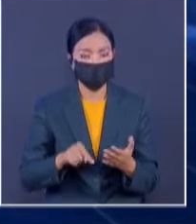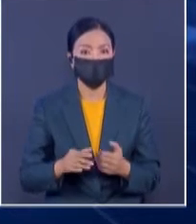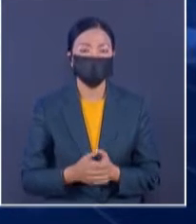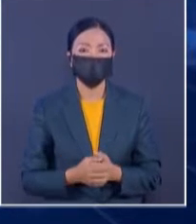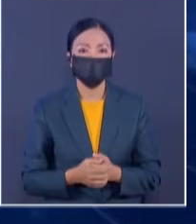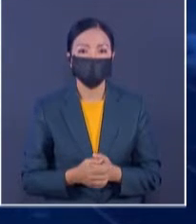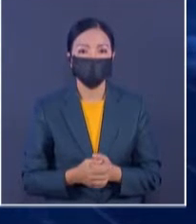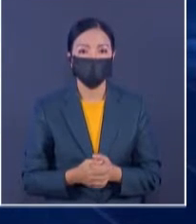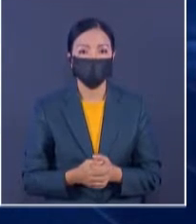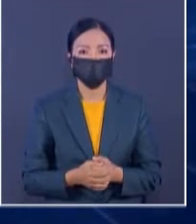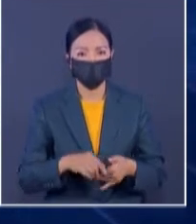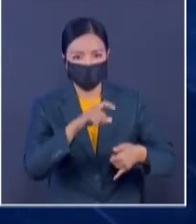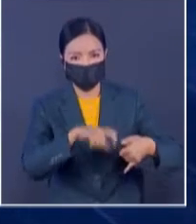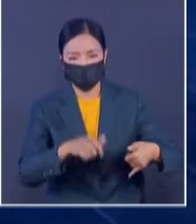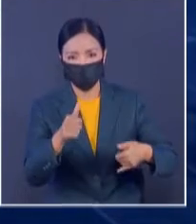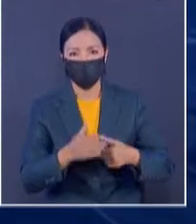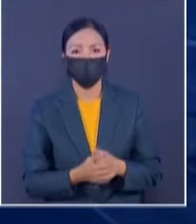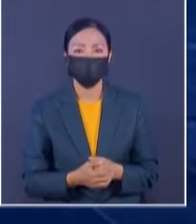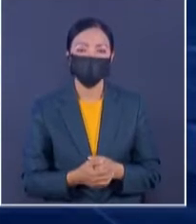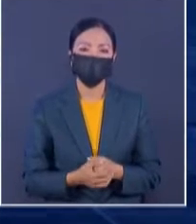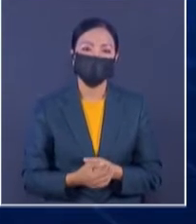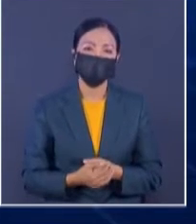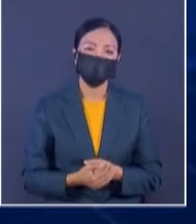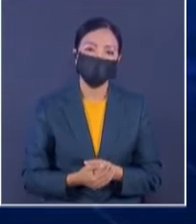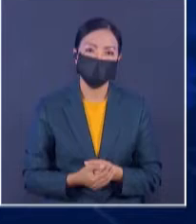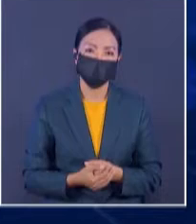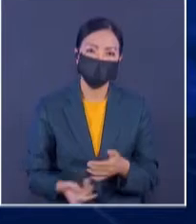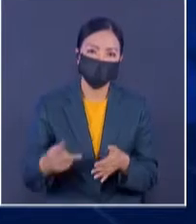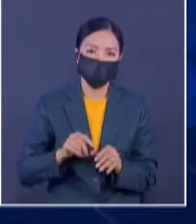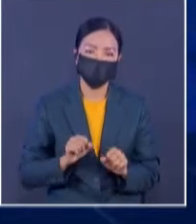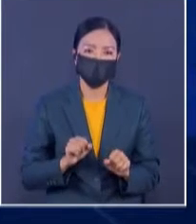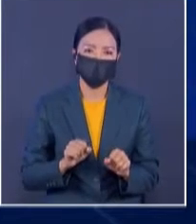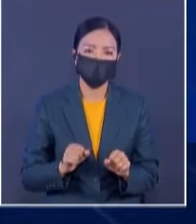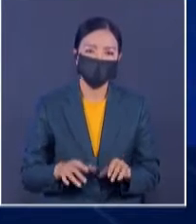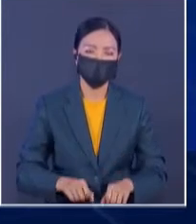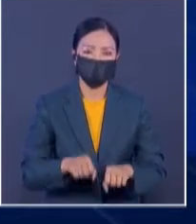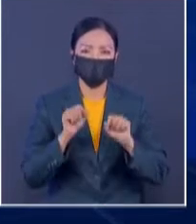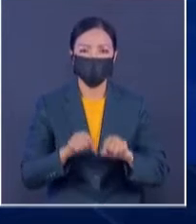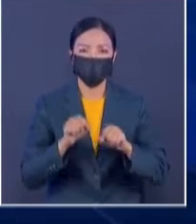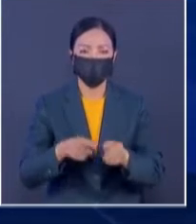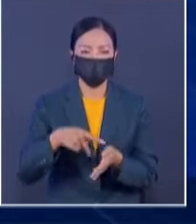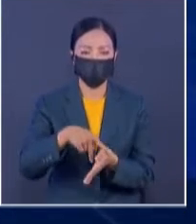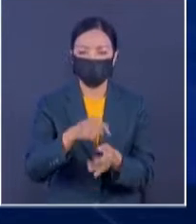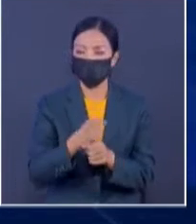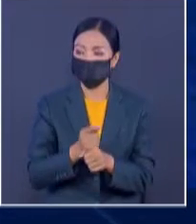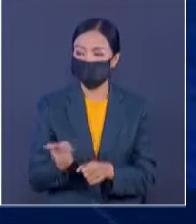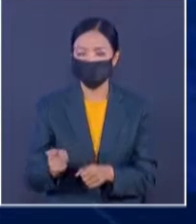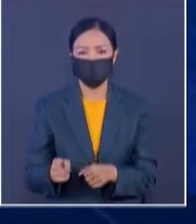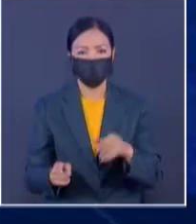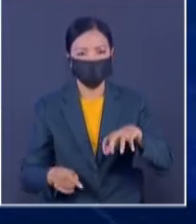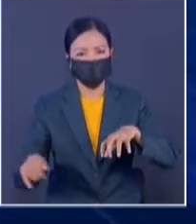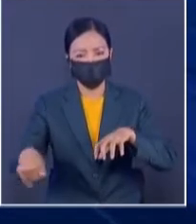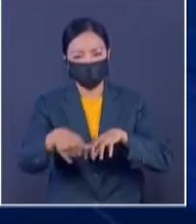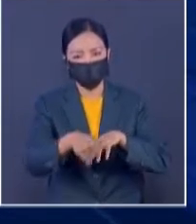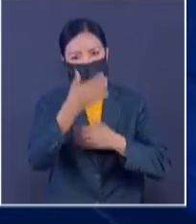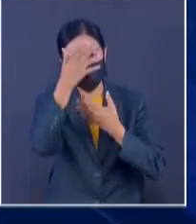าไหมฮะ เพราะม้าพันธุ์ดีแบบนี้เนี่ยหลักแสนขึ้นทั้งนั้นเลยนะครับ เดี๋ยวให้ขี่มาทำงานควบมาทำงานมาผูกไว้หน้าโมโน น่